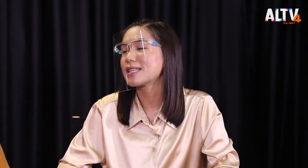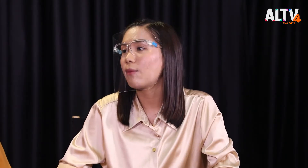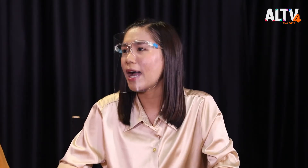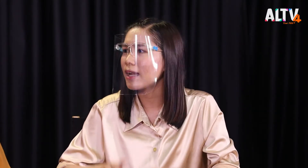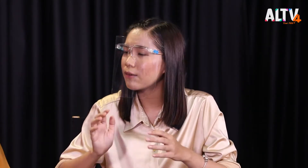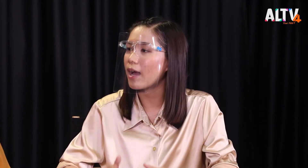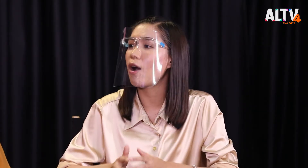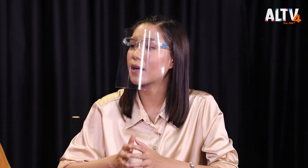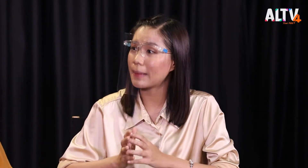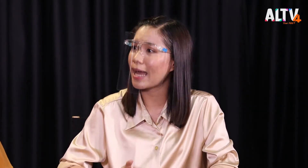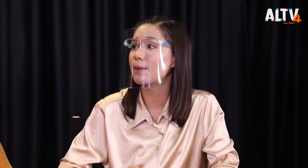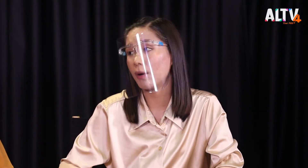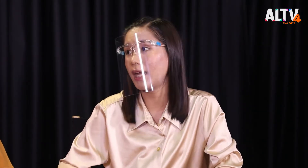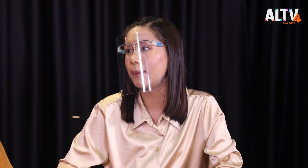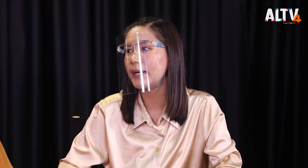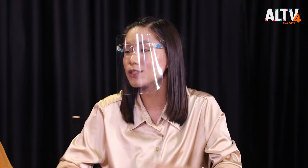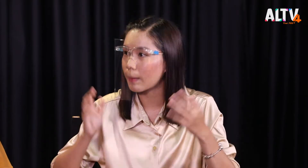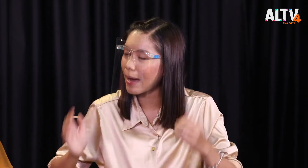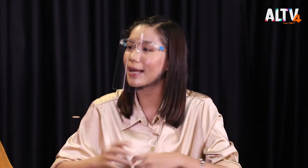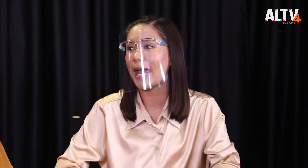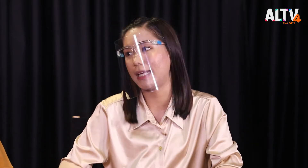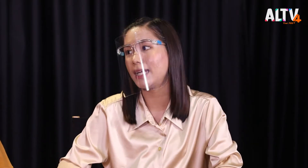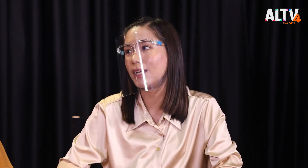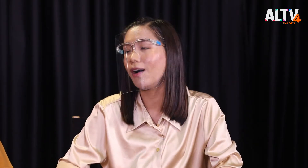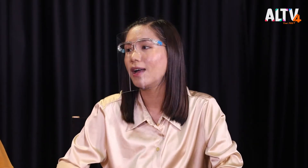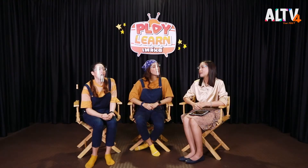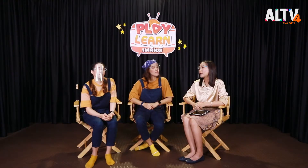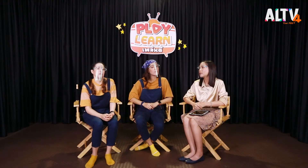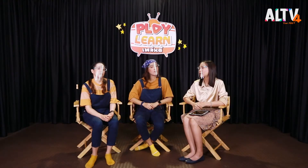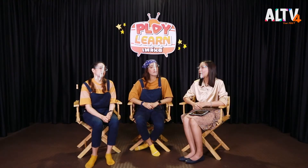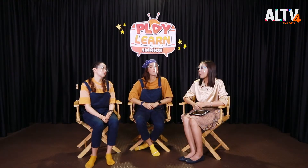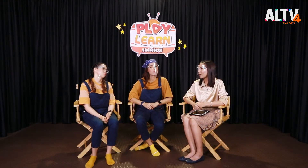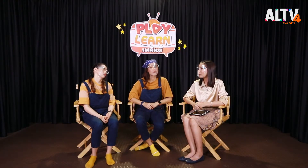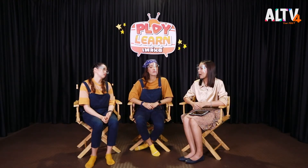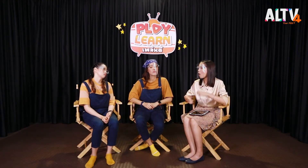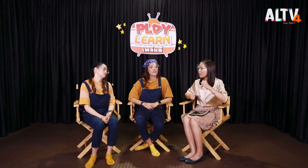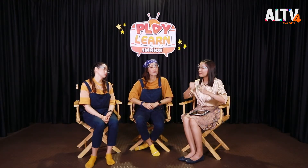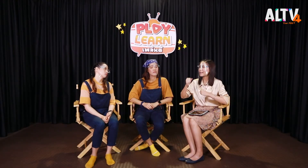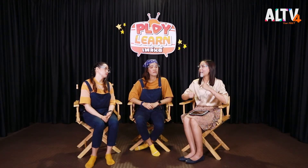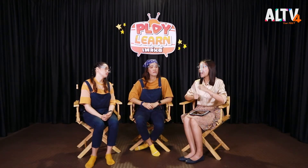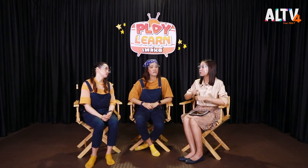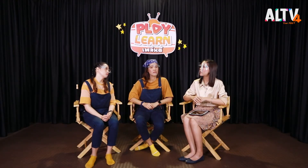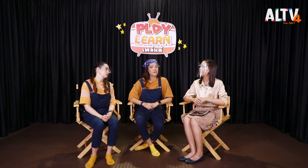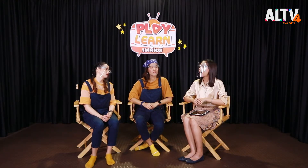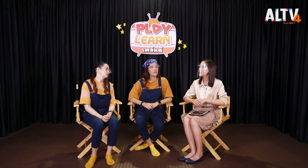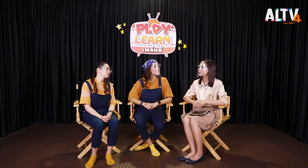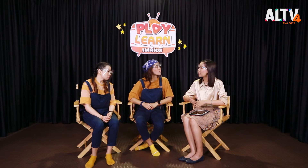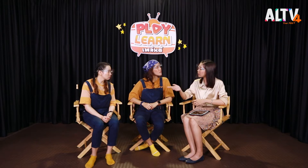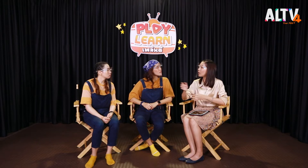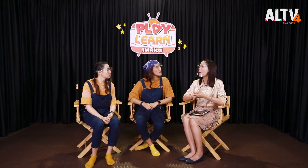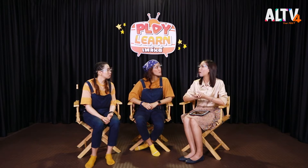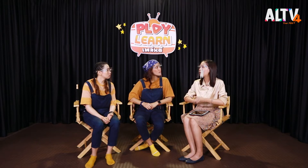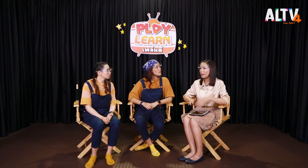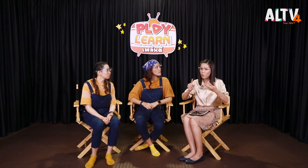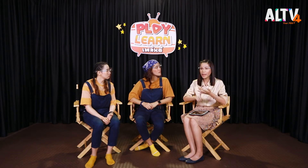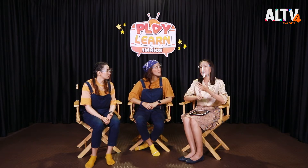ำเลยจ้ะว่าให้เราเนี่ยออกกำลังกายแต่พอดีเพื่อสุขภาพร่างกายที่ดีเนาะแต่ถ้าเกิดว่าเราเนี่ยออกกำลังกายหนักจนเกินไปอย่างเช่นที่เ